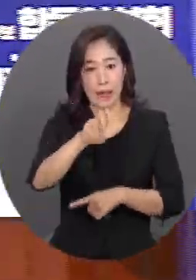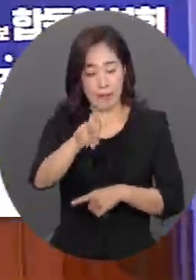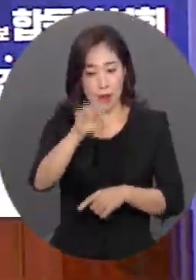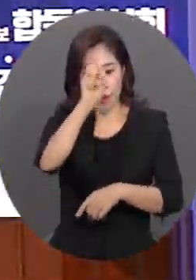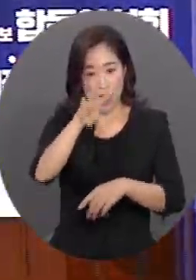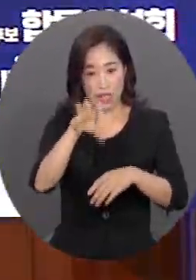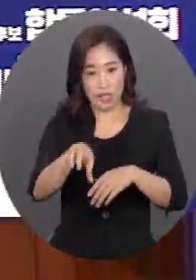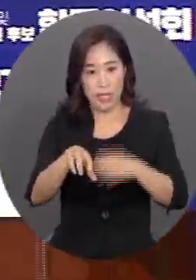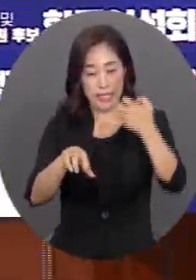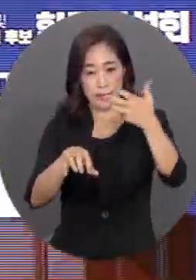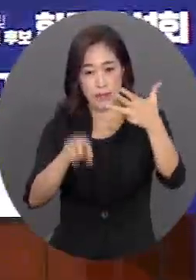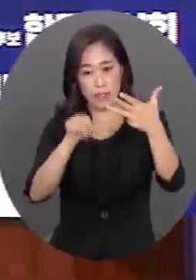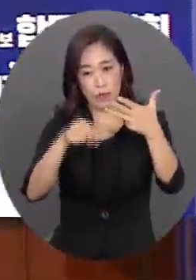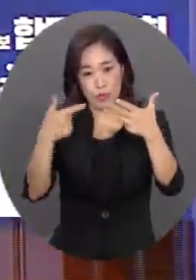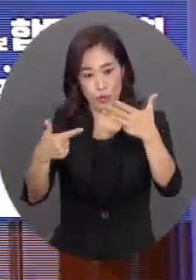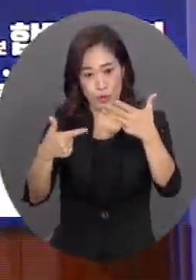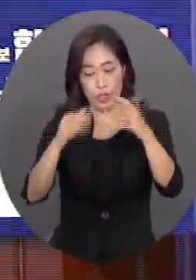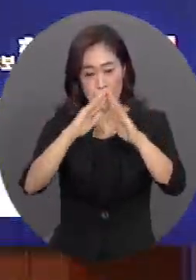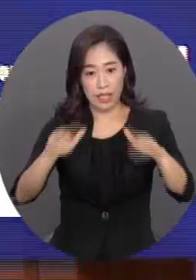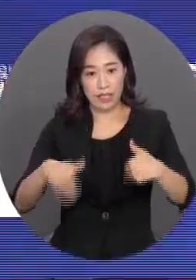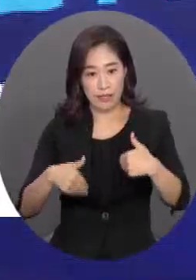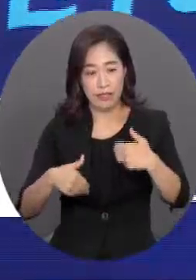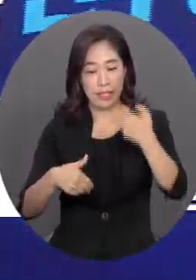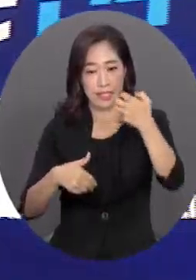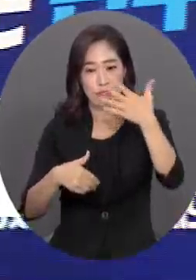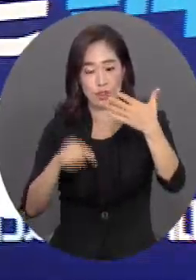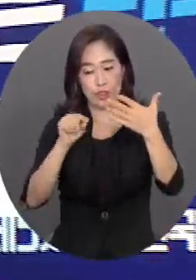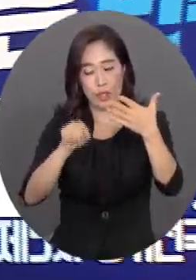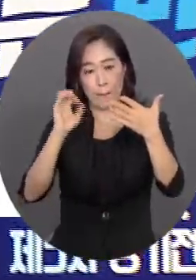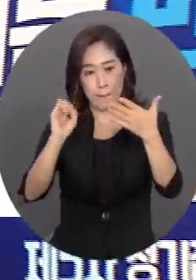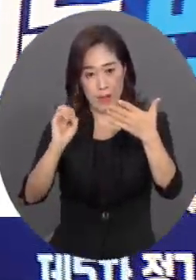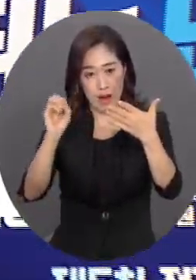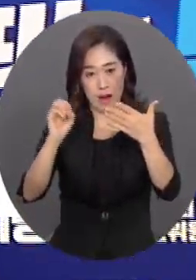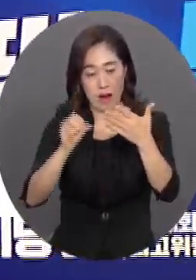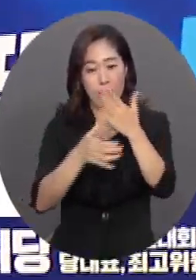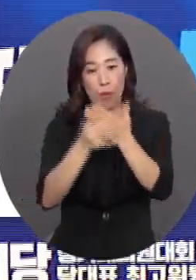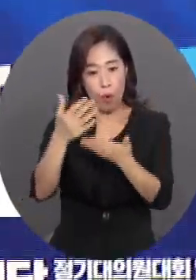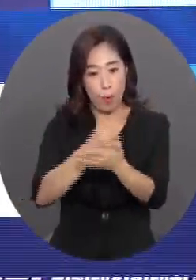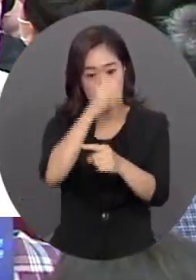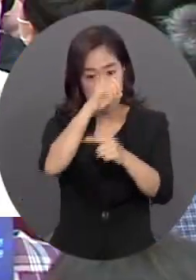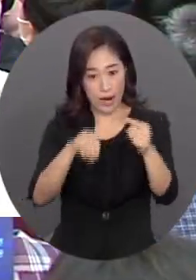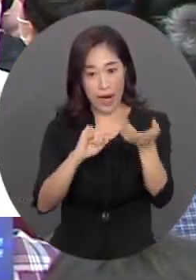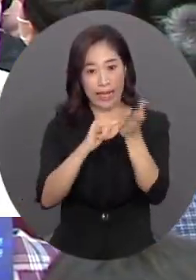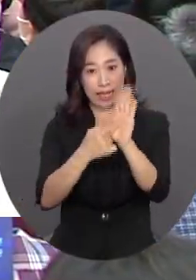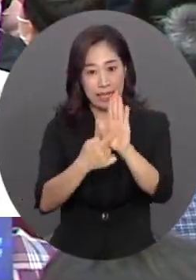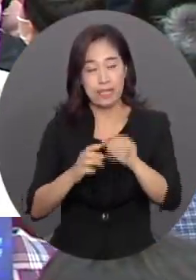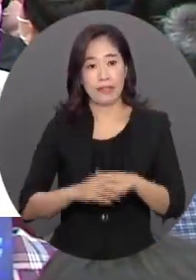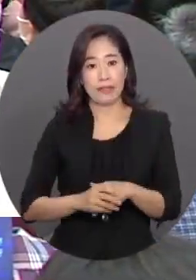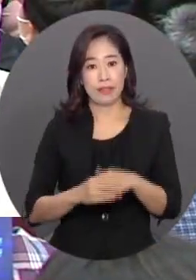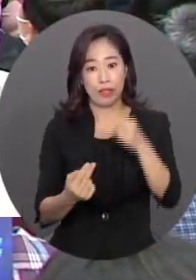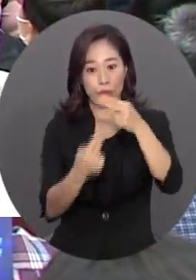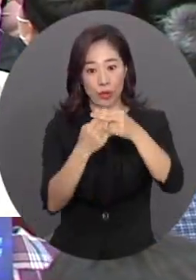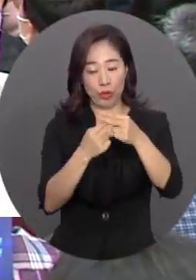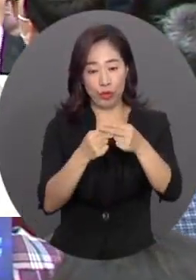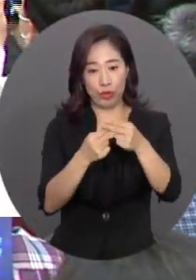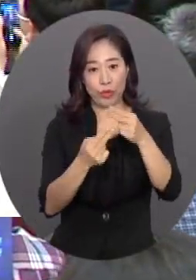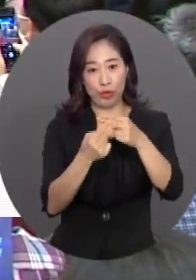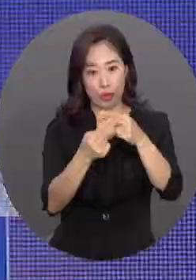광주에서 78.6, 전남에서는 79.0%의 득표율을 기록했습니다. 누적